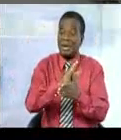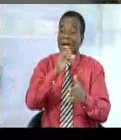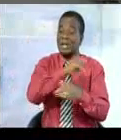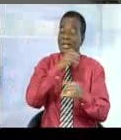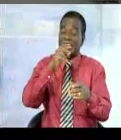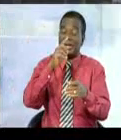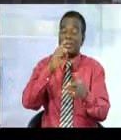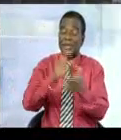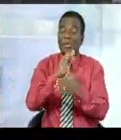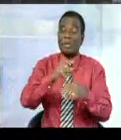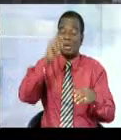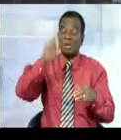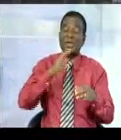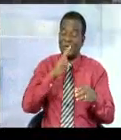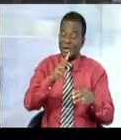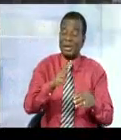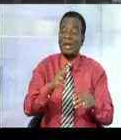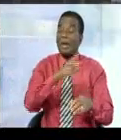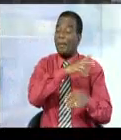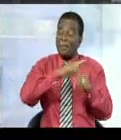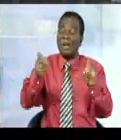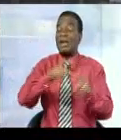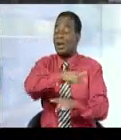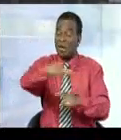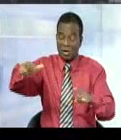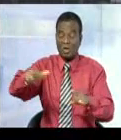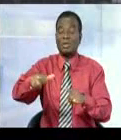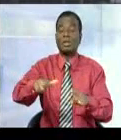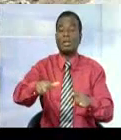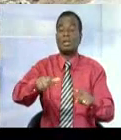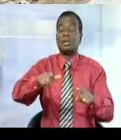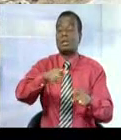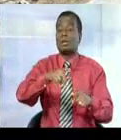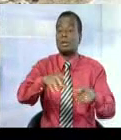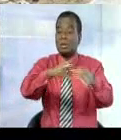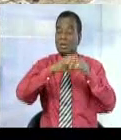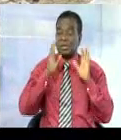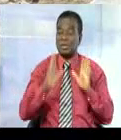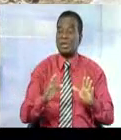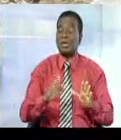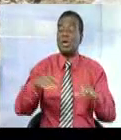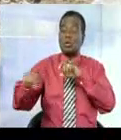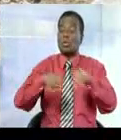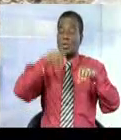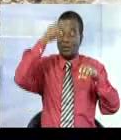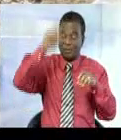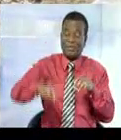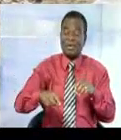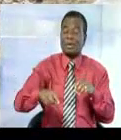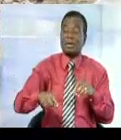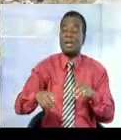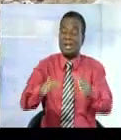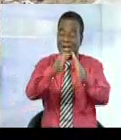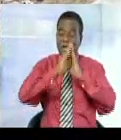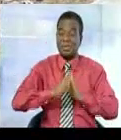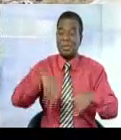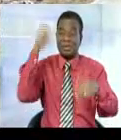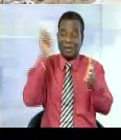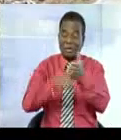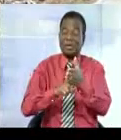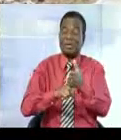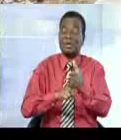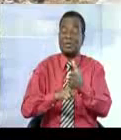documents restent valables, mais leurs détenteurs et les nouveaux acquéreurs de terrain doivent faire la demande d'un arrêté de